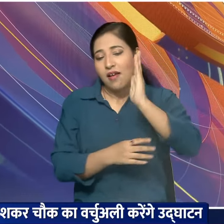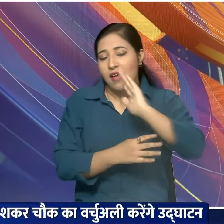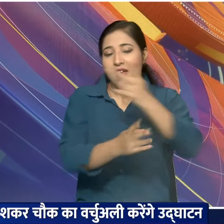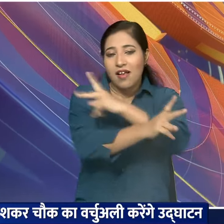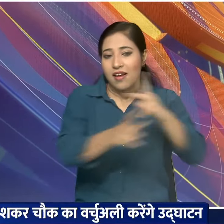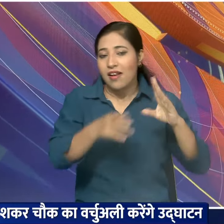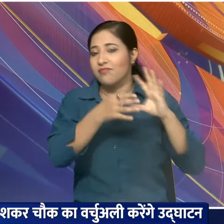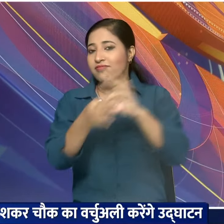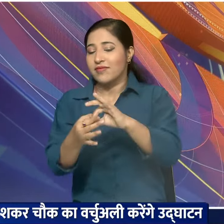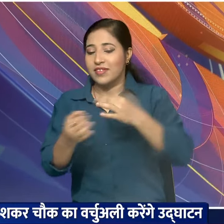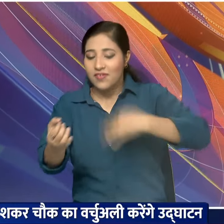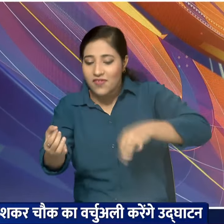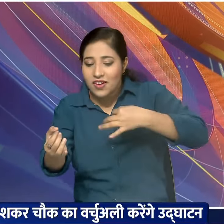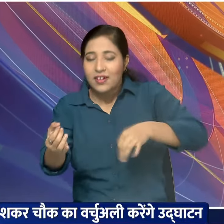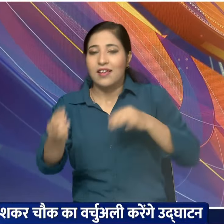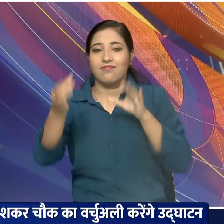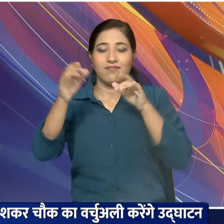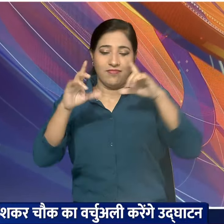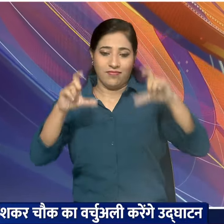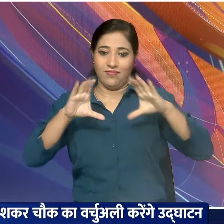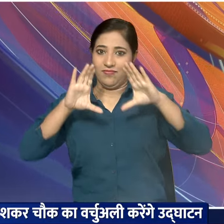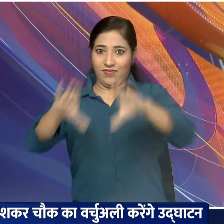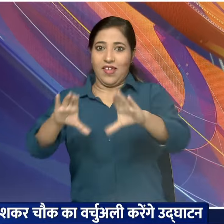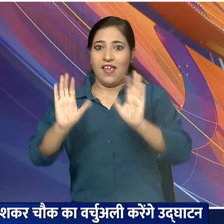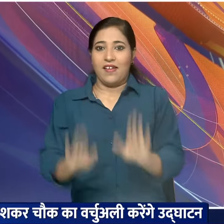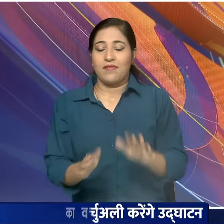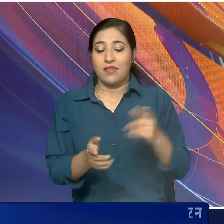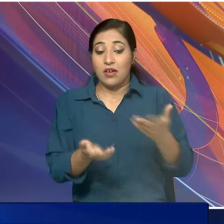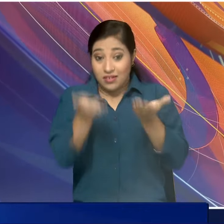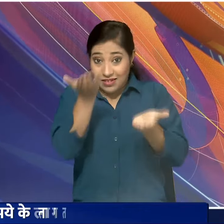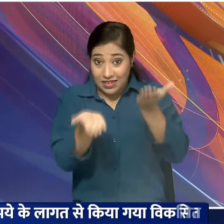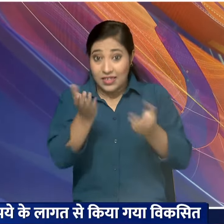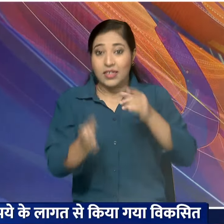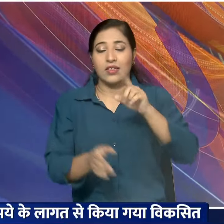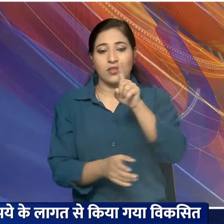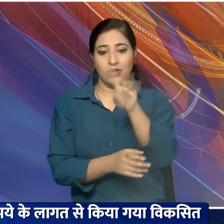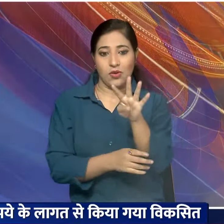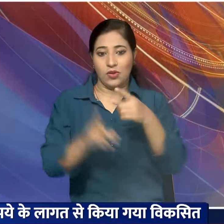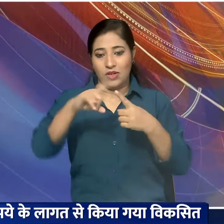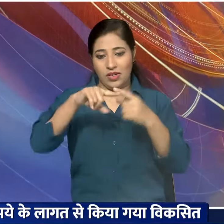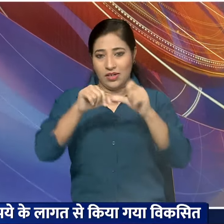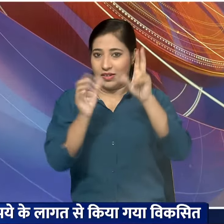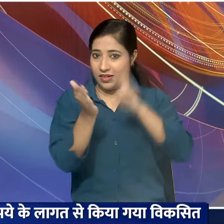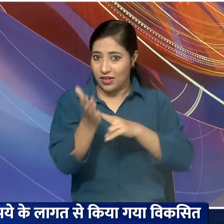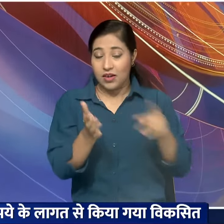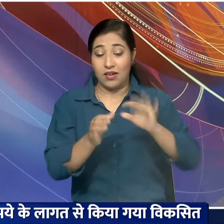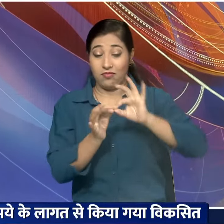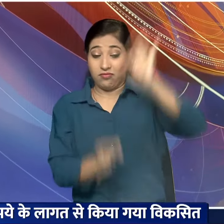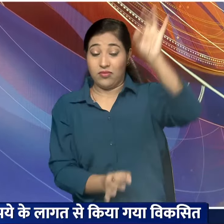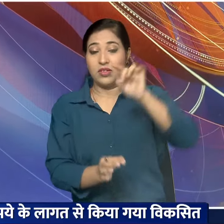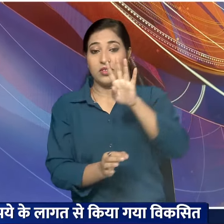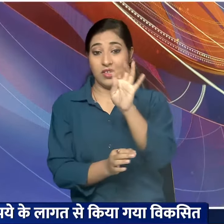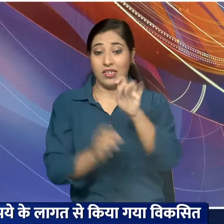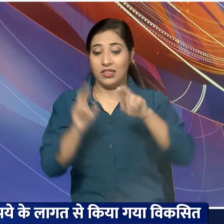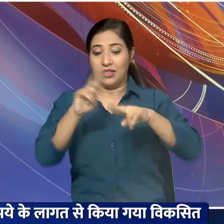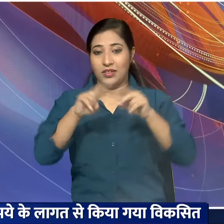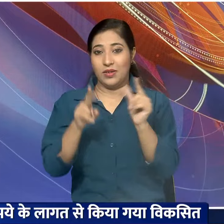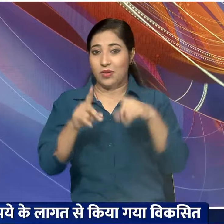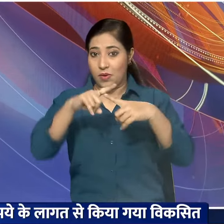वाद्य यंत्र वीणा स्थापित की गई है, जिसका वजन 14 टन, लंबाई 40 फुट और ऊंचाई 12 मीटर